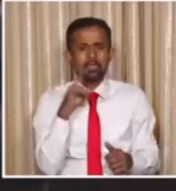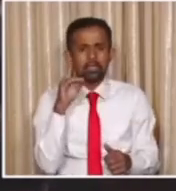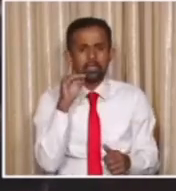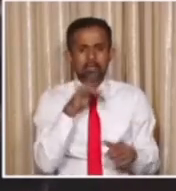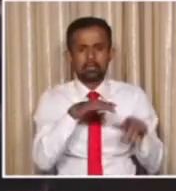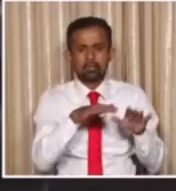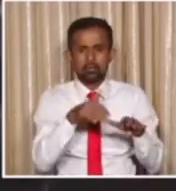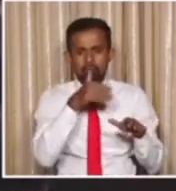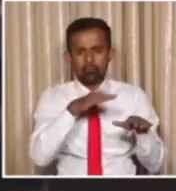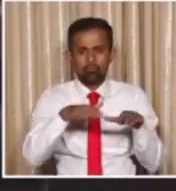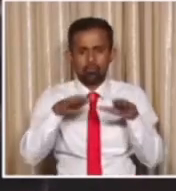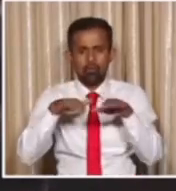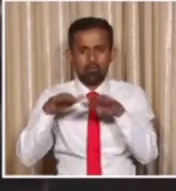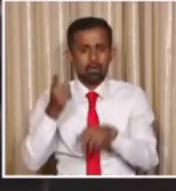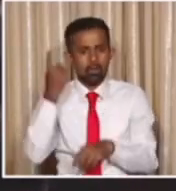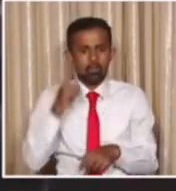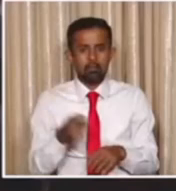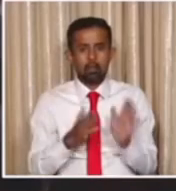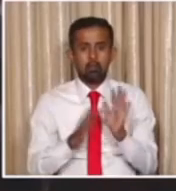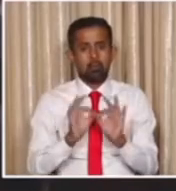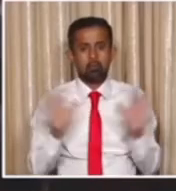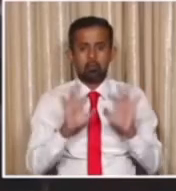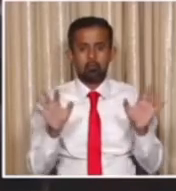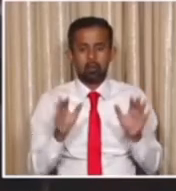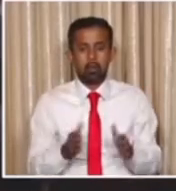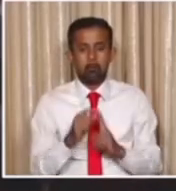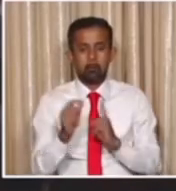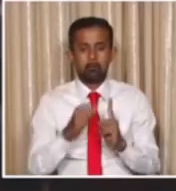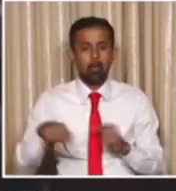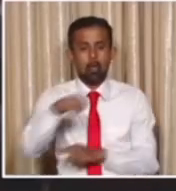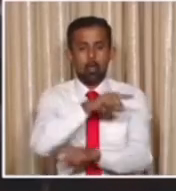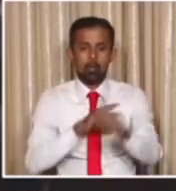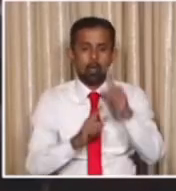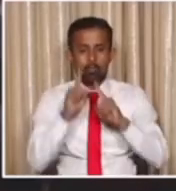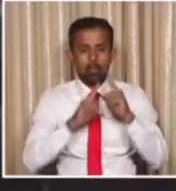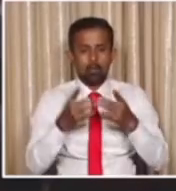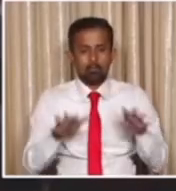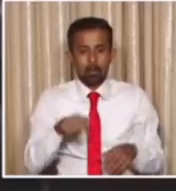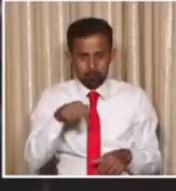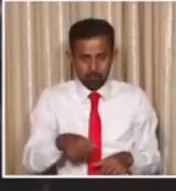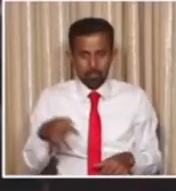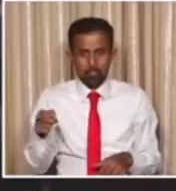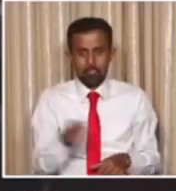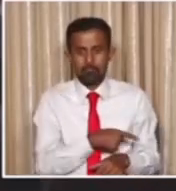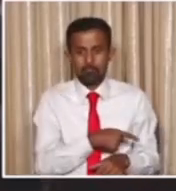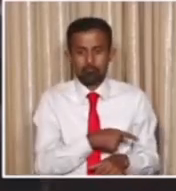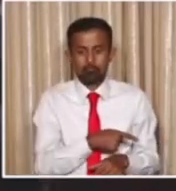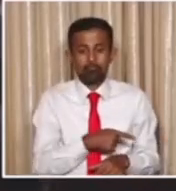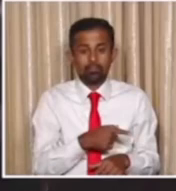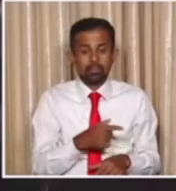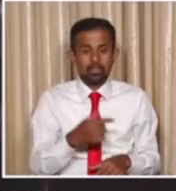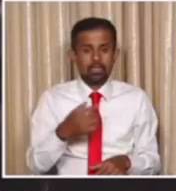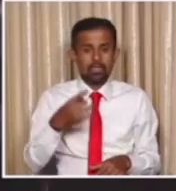දිගට දියවන්නා ඔයවට. හැබැයි ඒ දවස්වල මාධ්‍යවල ගිය නිසා මේ පාර්ලිමේන්තුවේ හැමෝම කතා කළා. හැබැයි මේ දවස්වල දිගටම තෙල්